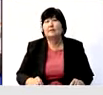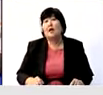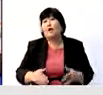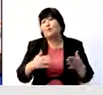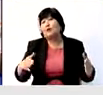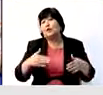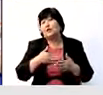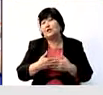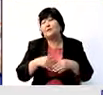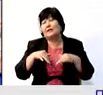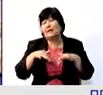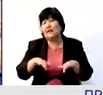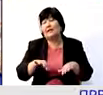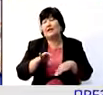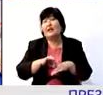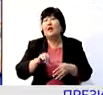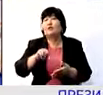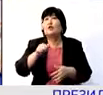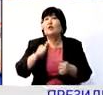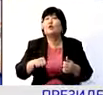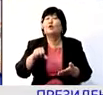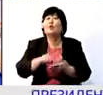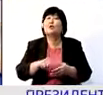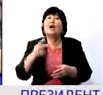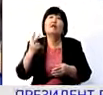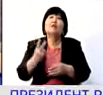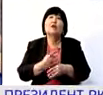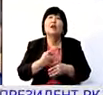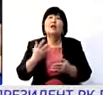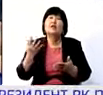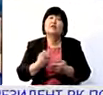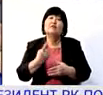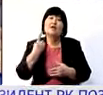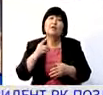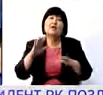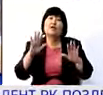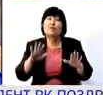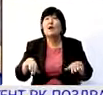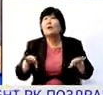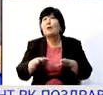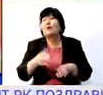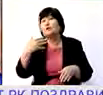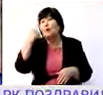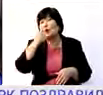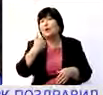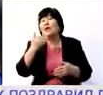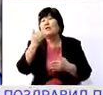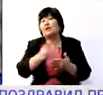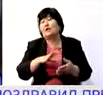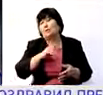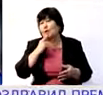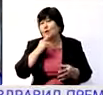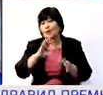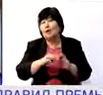Большое спасибо организаторам мероприятия. В этом конкурсе участвуем во второй раз. Завоевали первое место. По сравнению с прошлым годом задания были